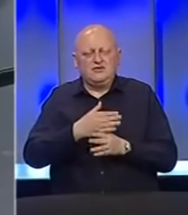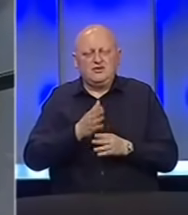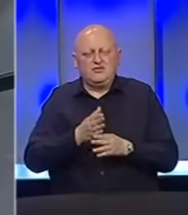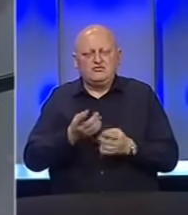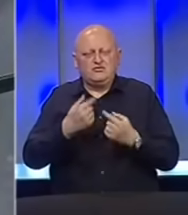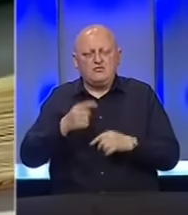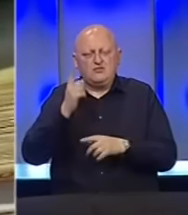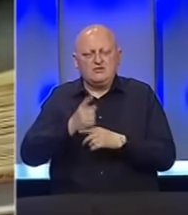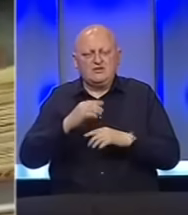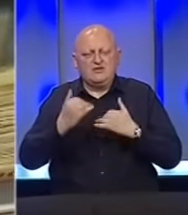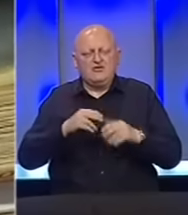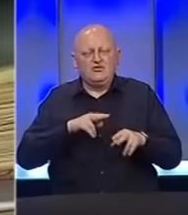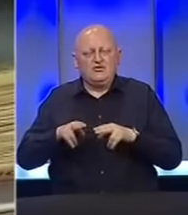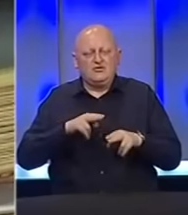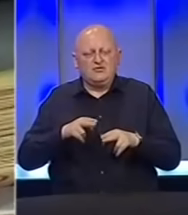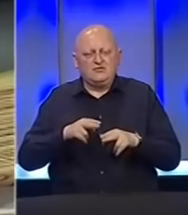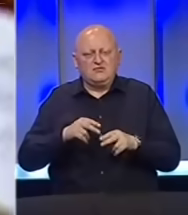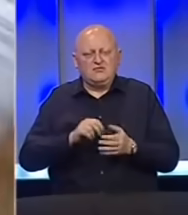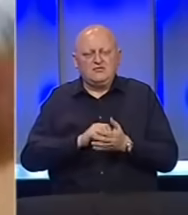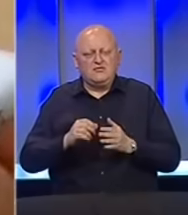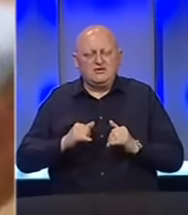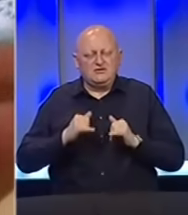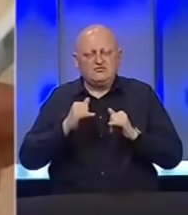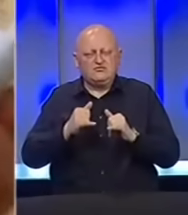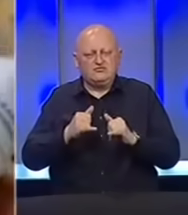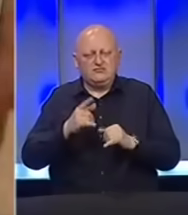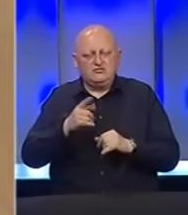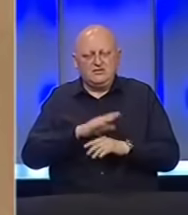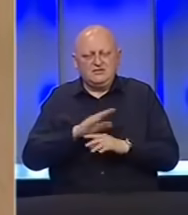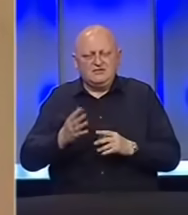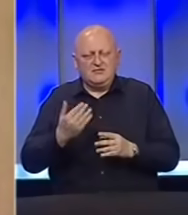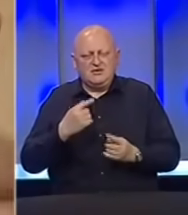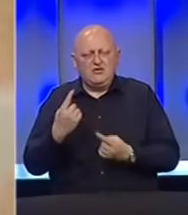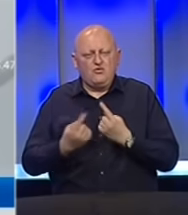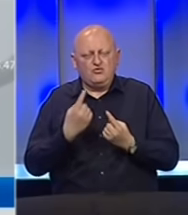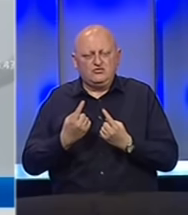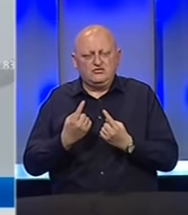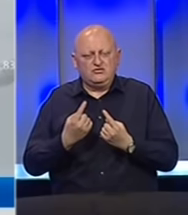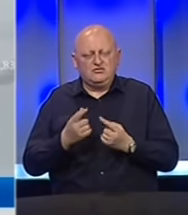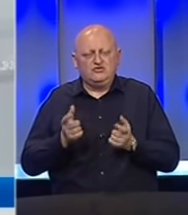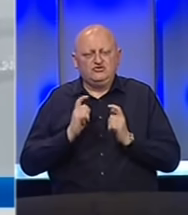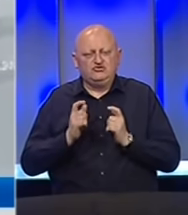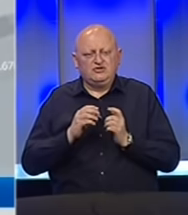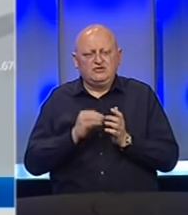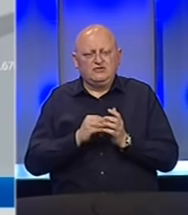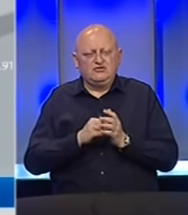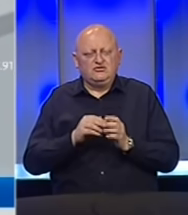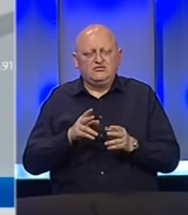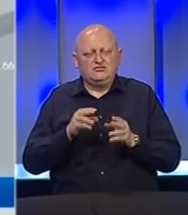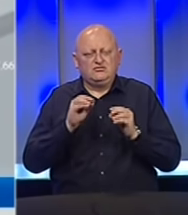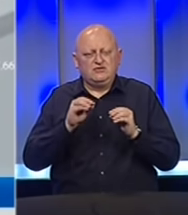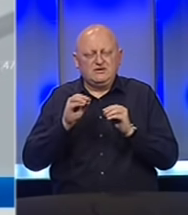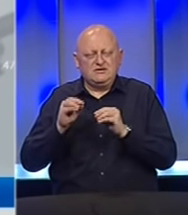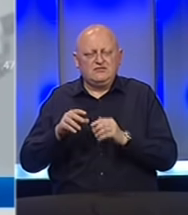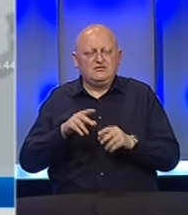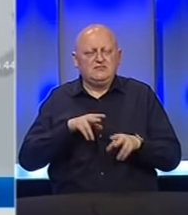posebnom odlukom vijeća ministara shodno pismu namjere. Nisu stvoreni svi preduvjeti, čekamo još instrukciju Ministarstva